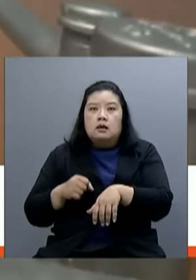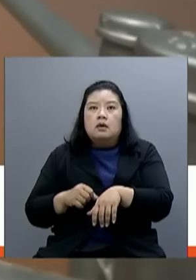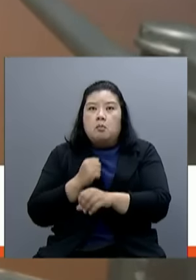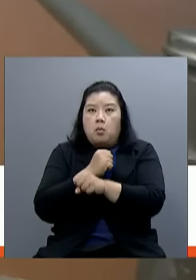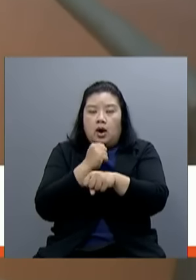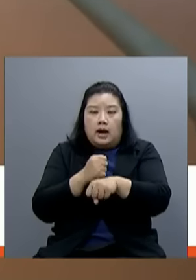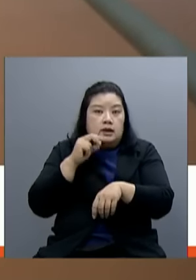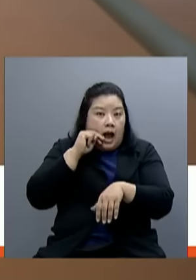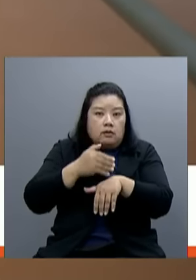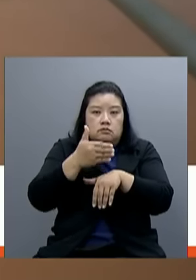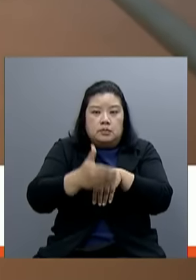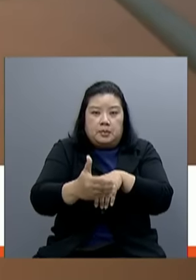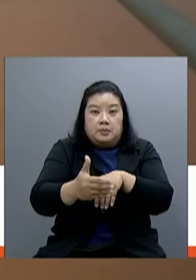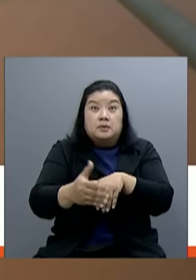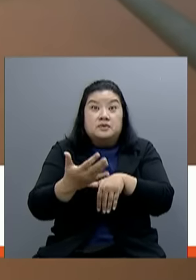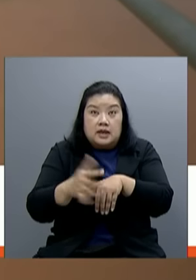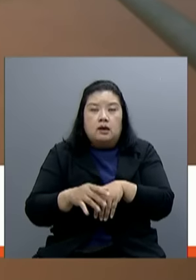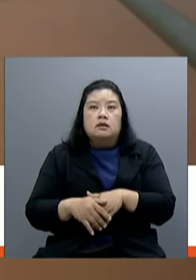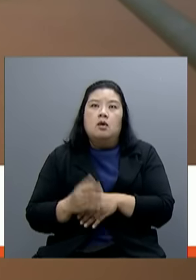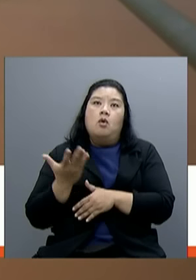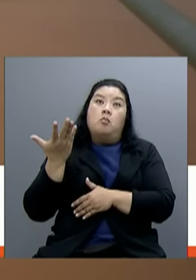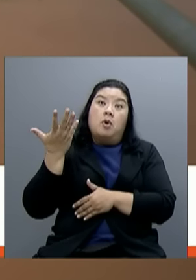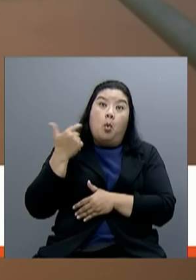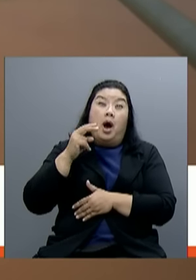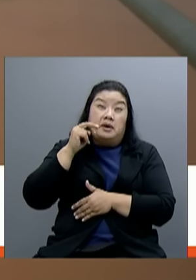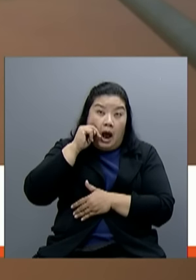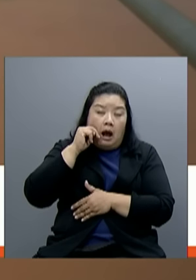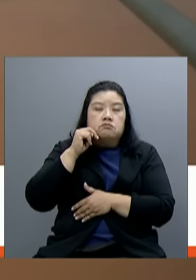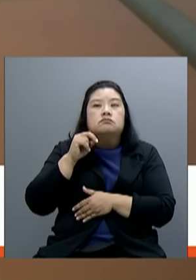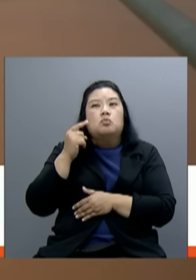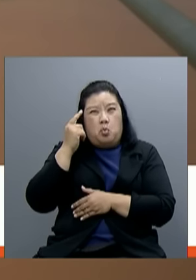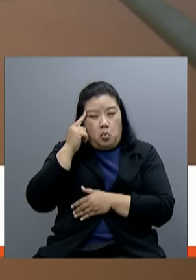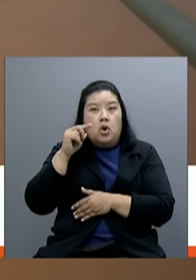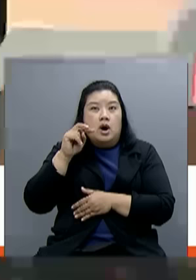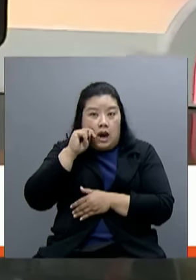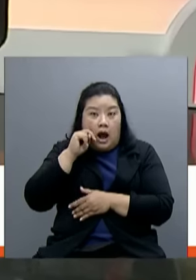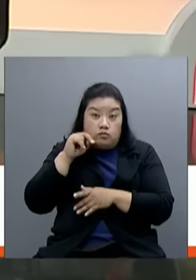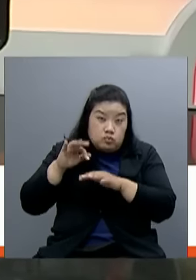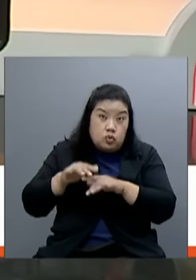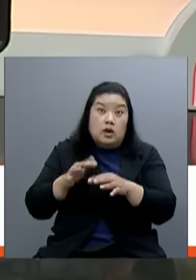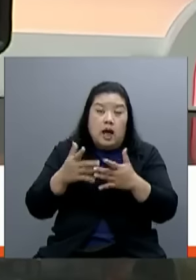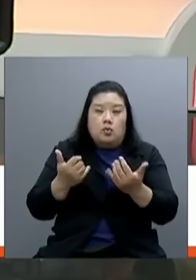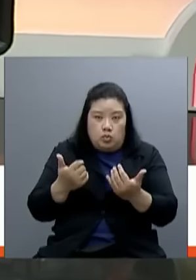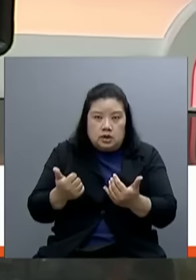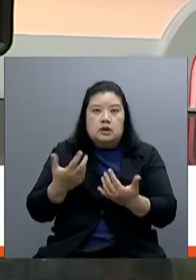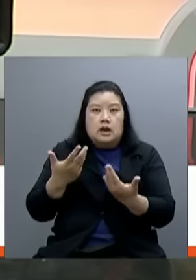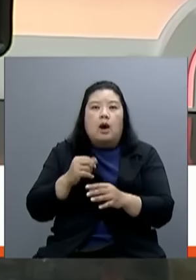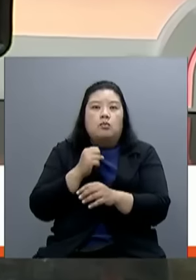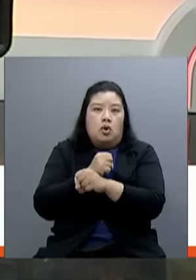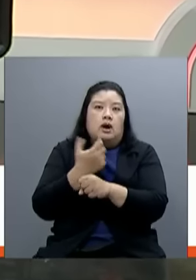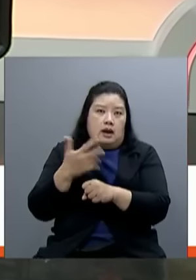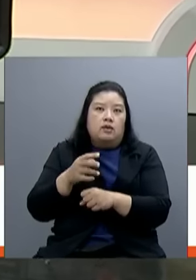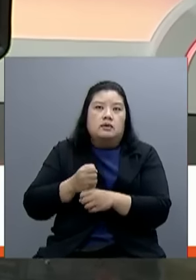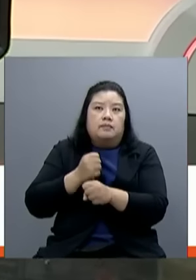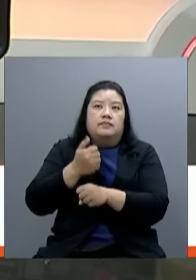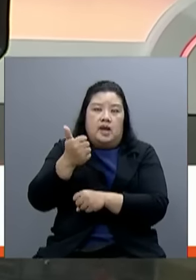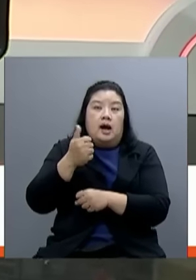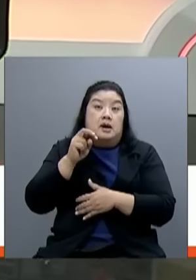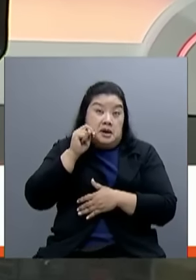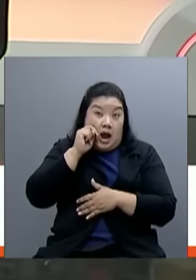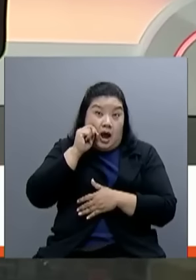านไปถึงเขื่อนเจ้าพระยาแล้วเมื่อวานนะครับวันนี้เรามีการกดระดับน้ำลงสามารถควบคุมน้ำได้แล้วเพราะฉะนั้นมวลน้ำที่จะมาเติมเขื่อนเจ้าพระย